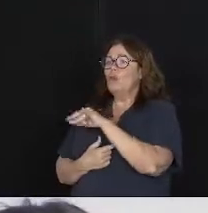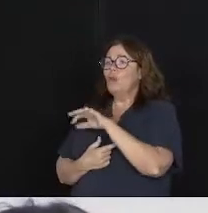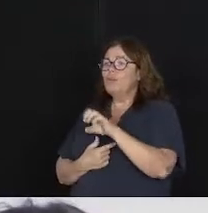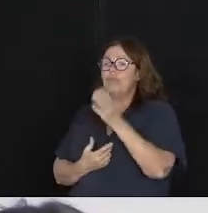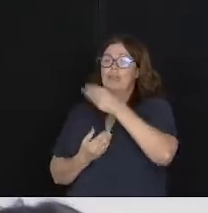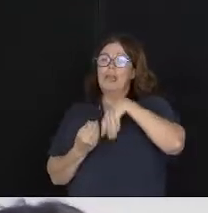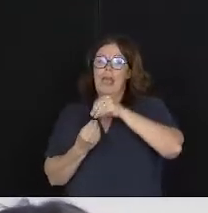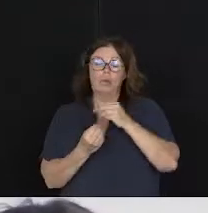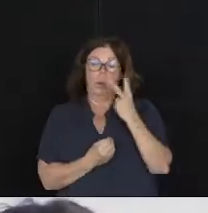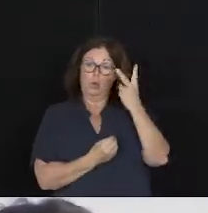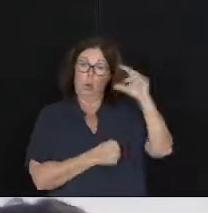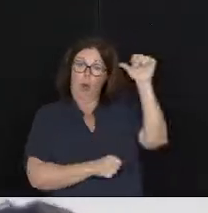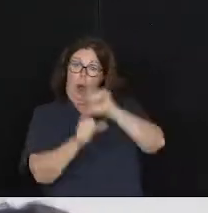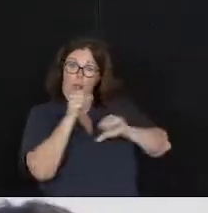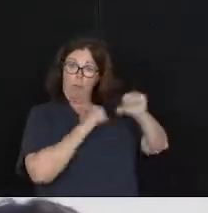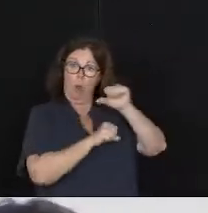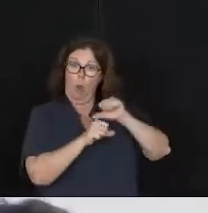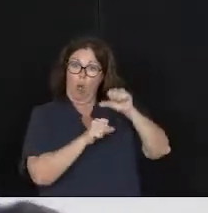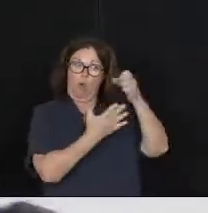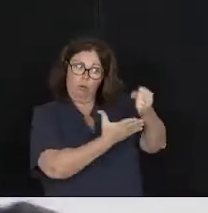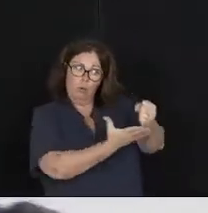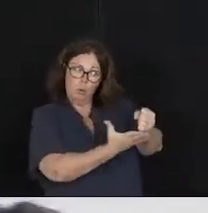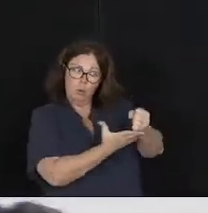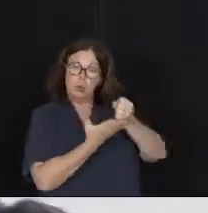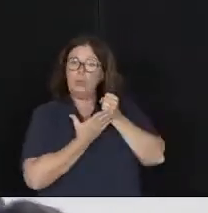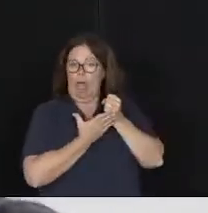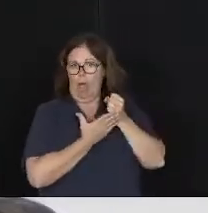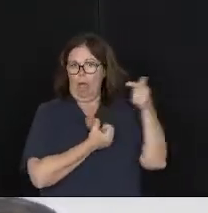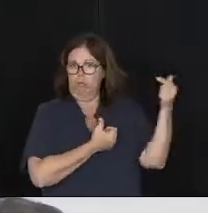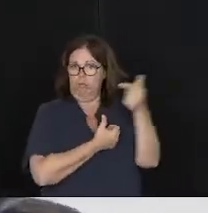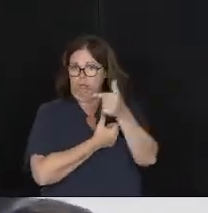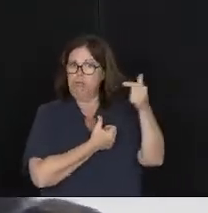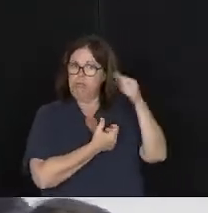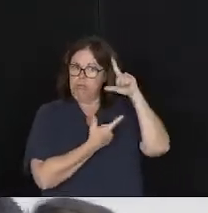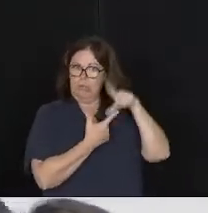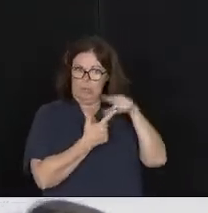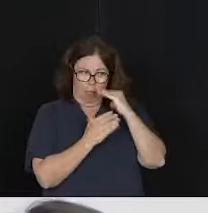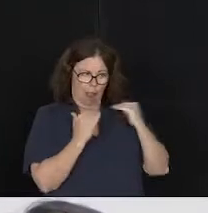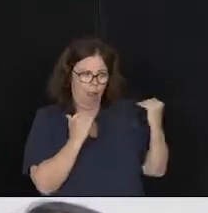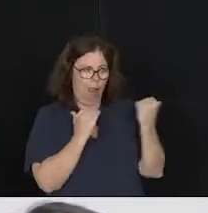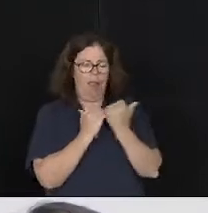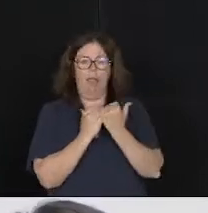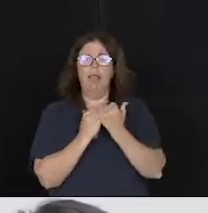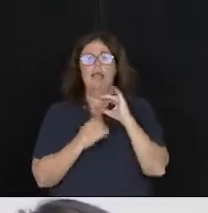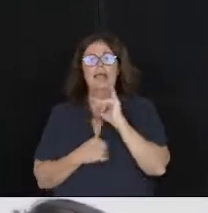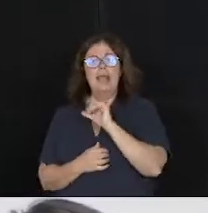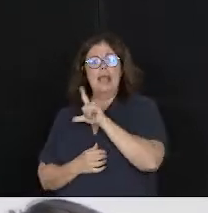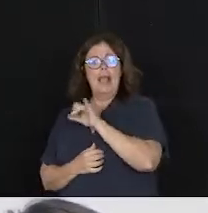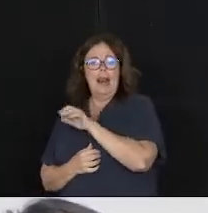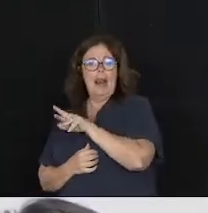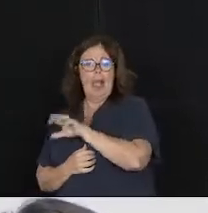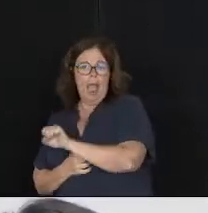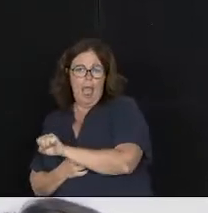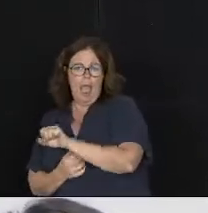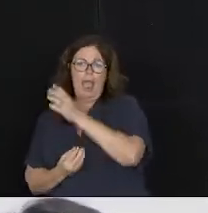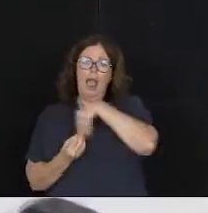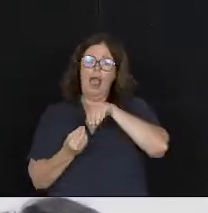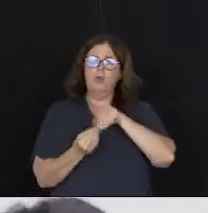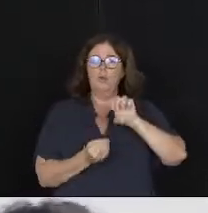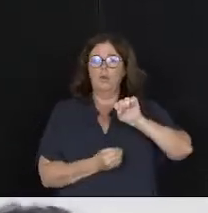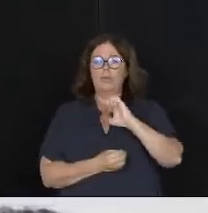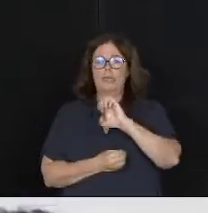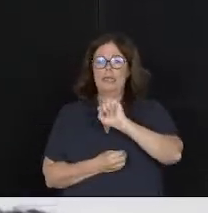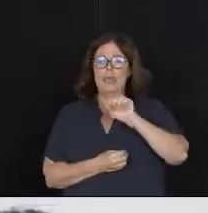remercier les deux laboratoires qui ont soutenu la mise en place de cette table ronde, le LIER et le CESPRA.